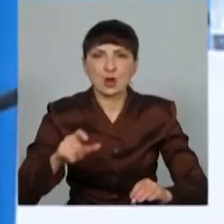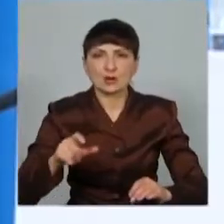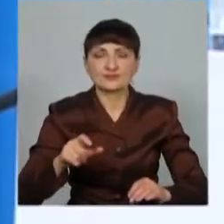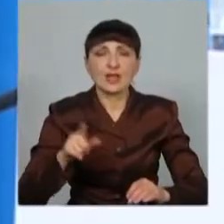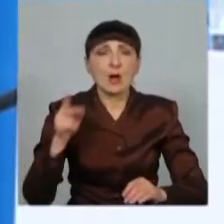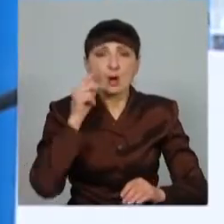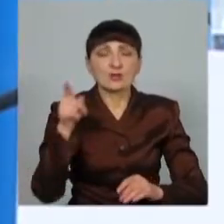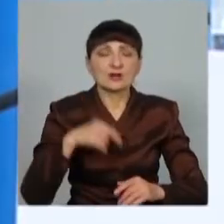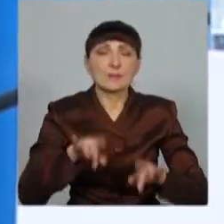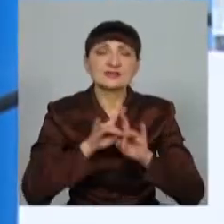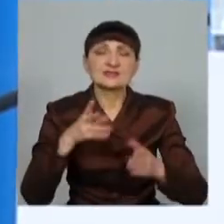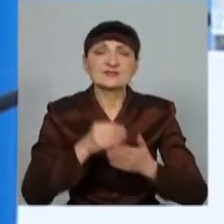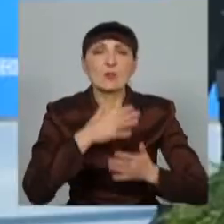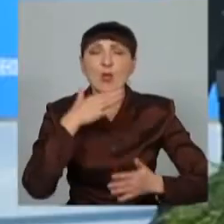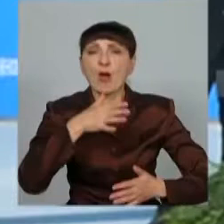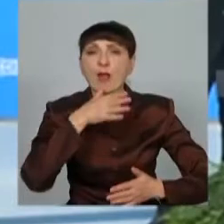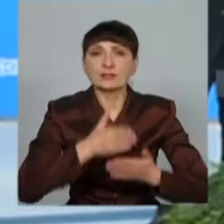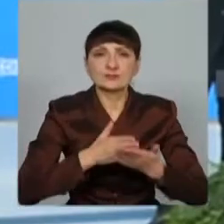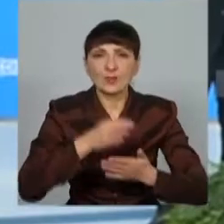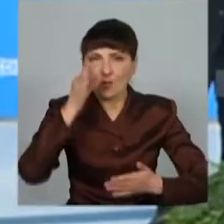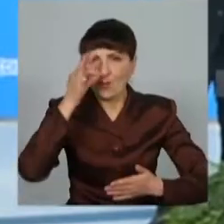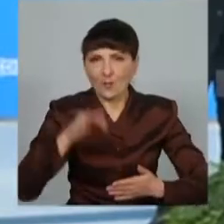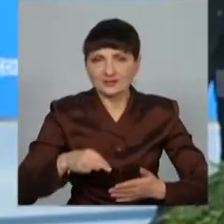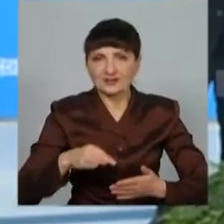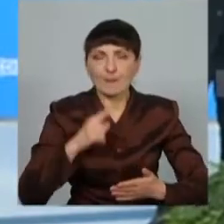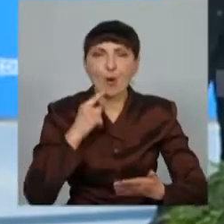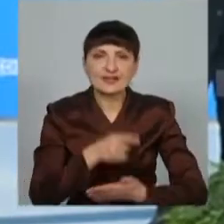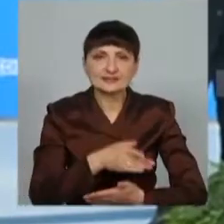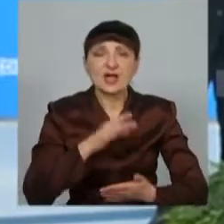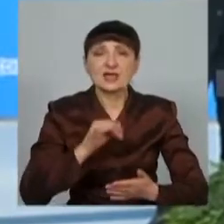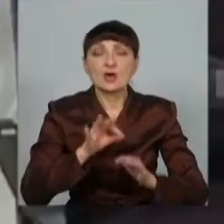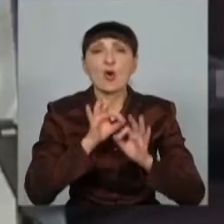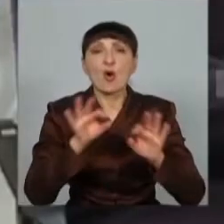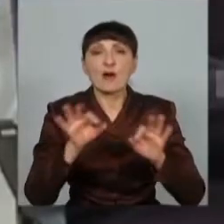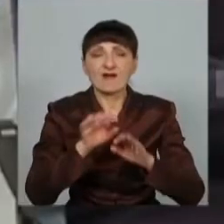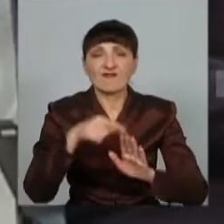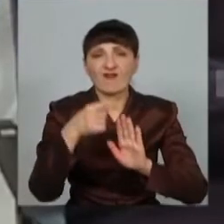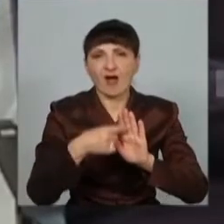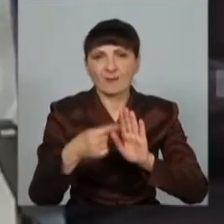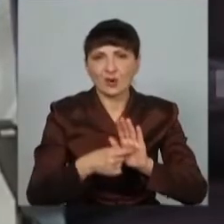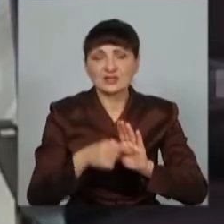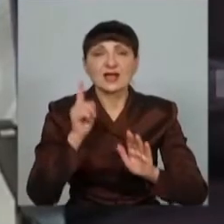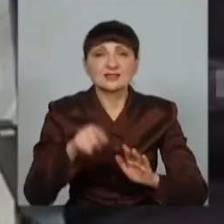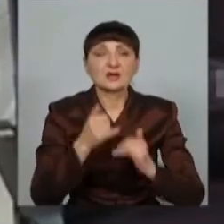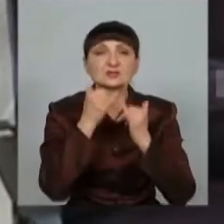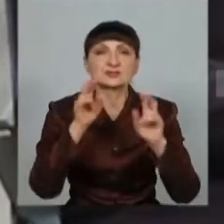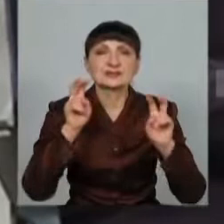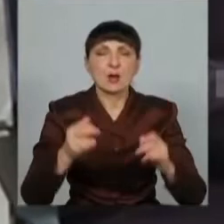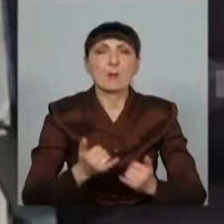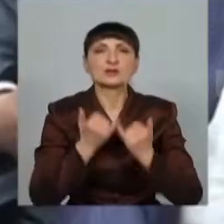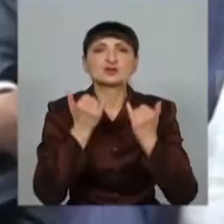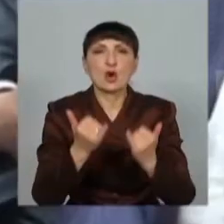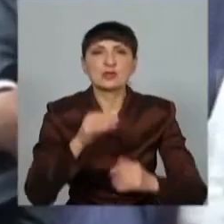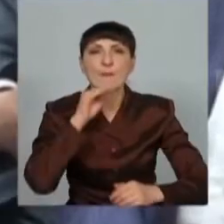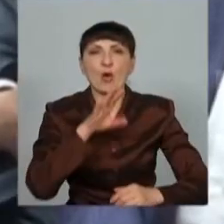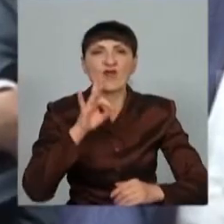поделился своим многолетним опытом в политической сфере и ответил на вопросы студентов его также удостоили звания почетный профессор